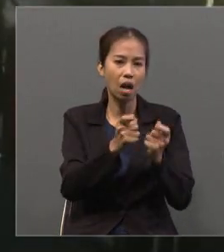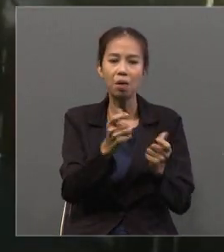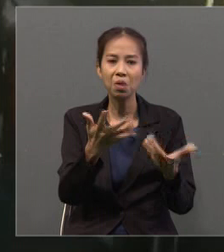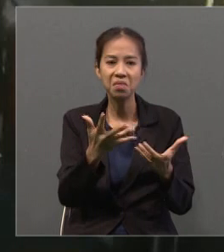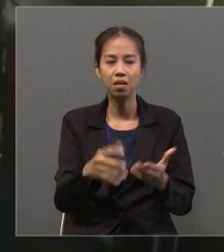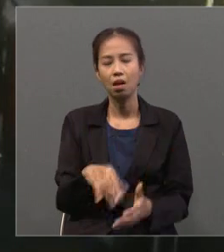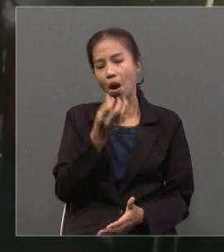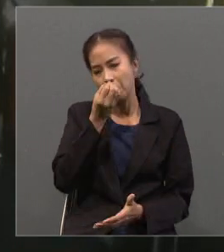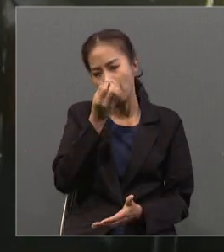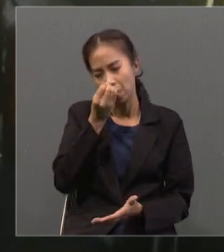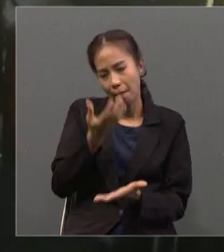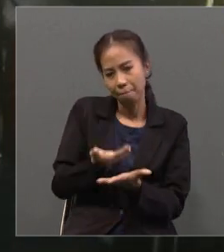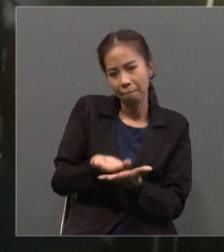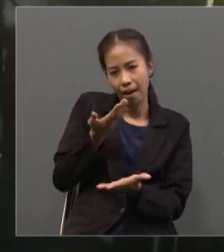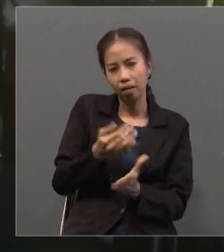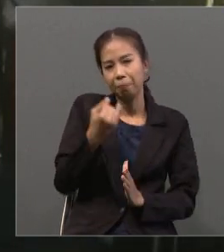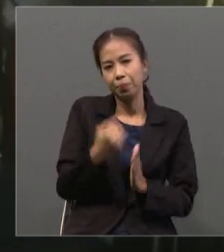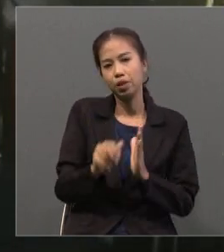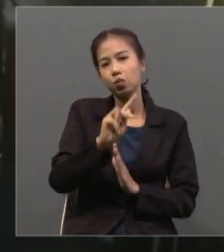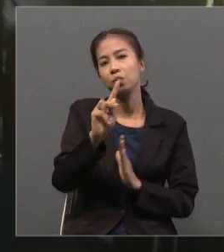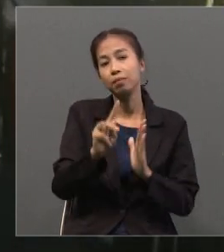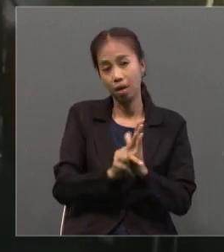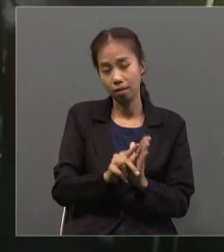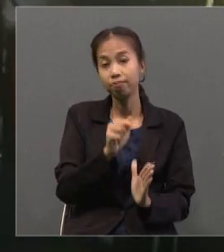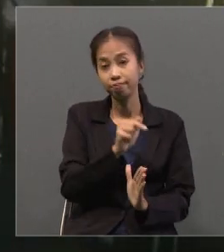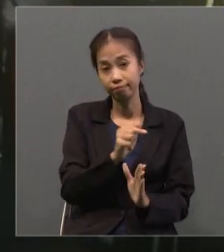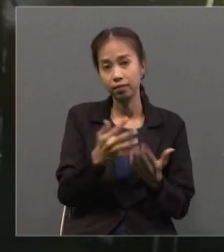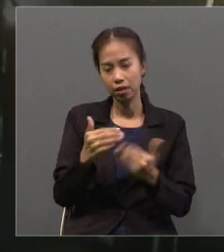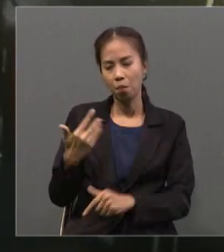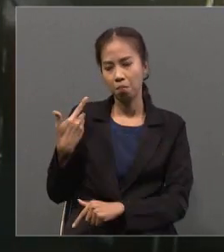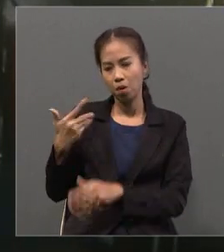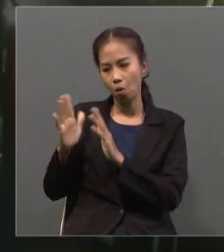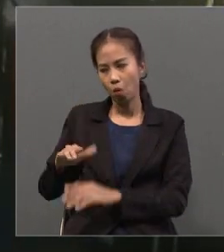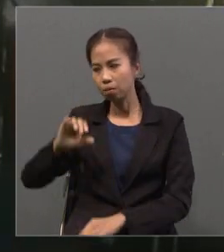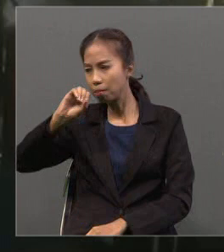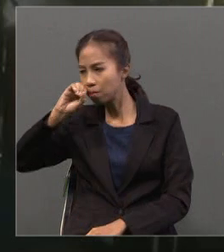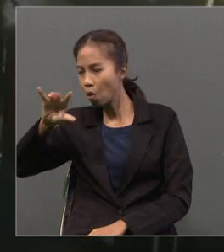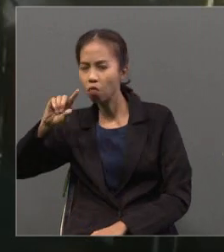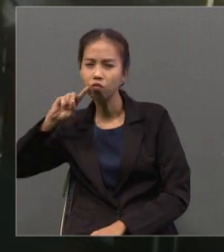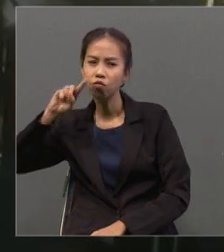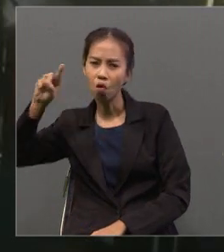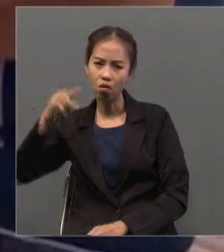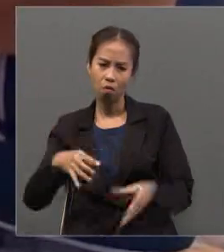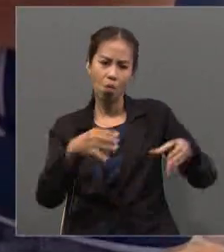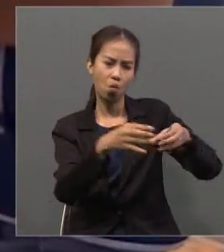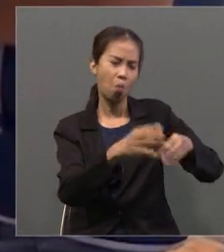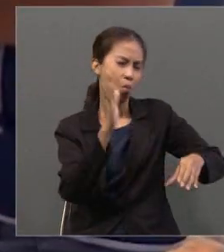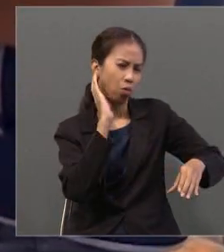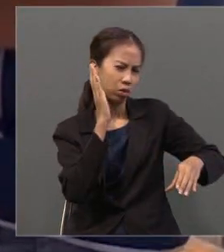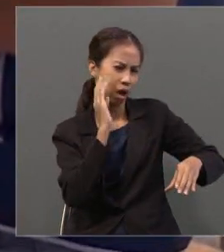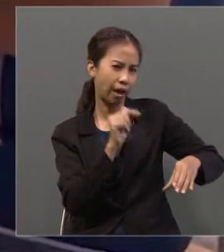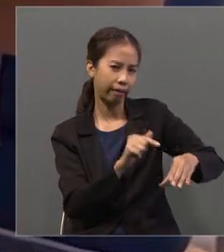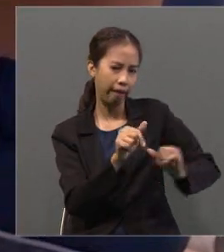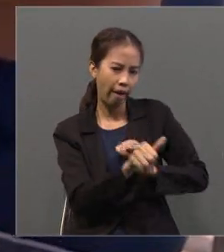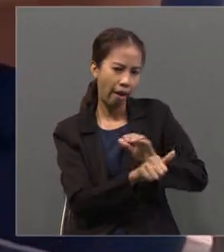เรียกดอกเบี้ยเนี่ยเกินอัตราที่กฎหมายกำหนดเอาไว้หลังจากได้รับแจ้งจากพลเมืองดีว่ามีกลุ่มชายชะกันค่ะเขามีพฤติกรรมที่